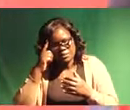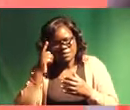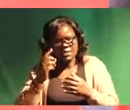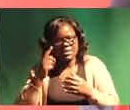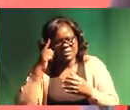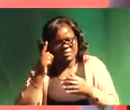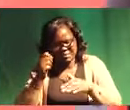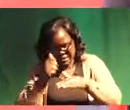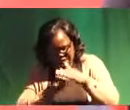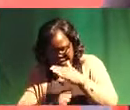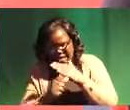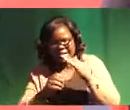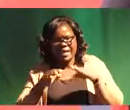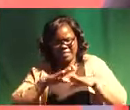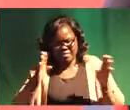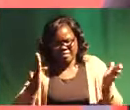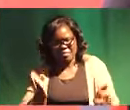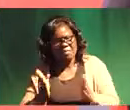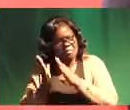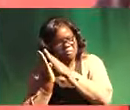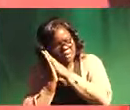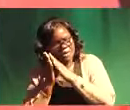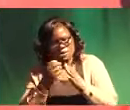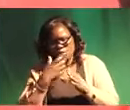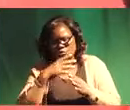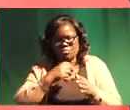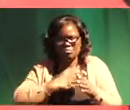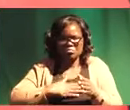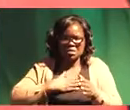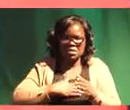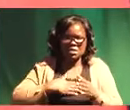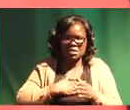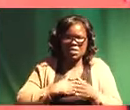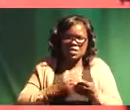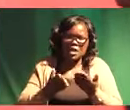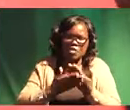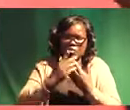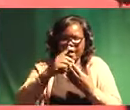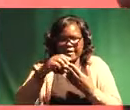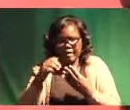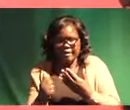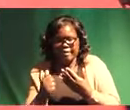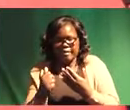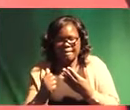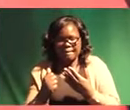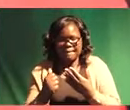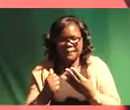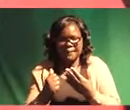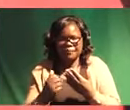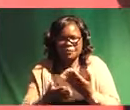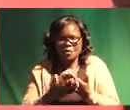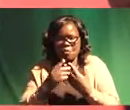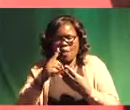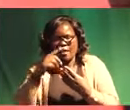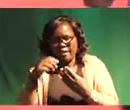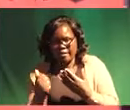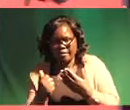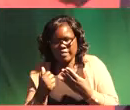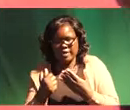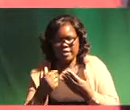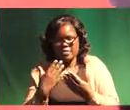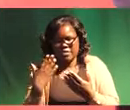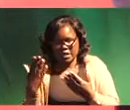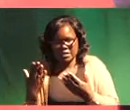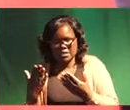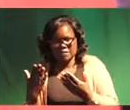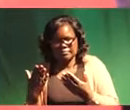ya kitanda. So please, tusaidiane, tusaidiane sana kwa hiyo